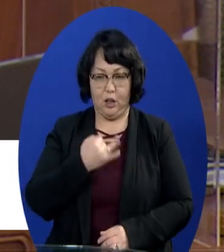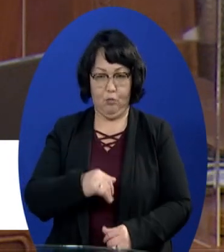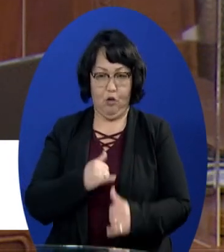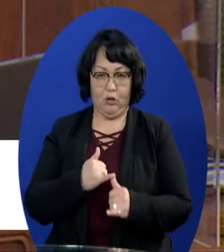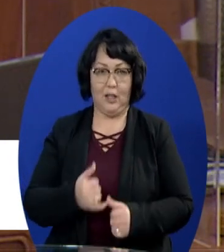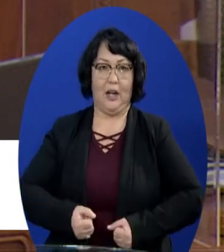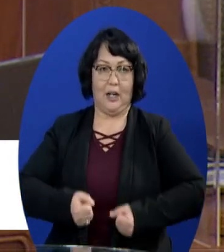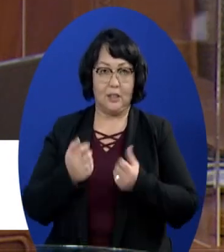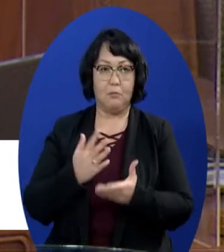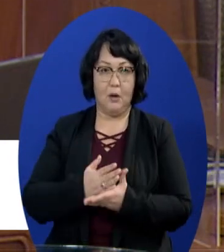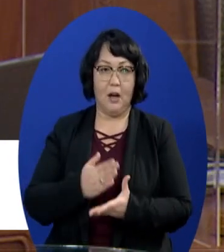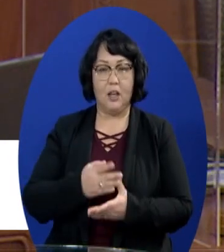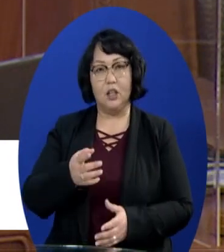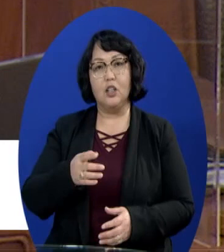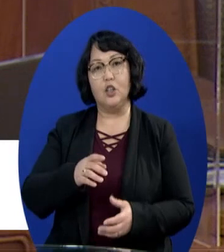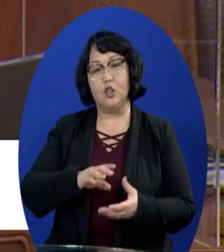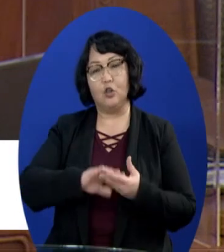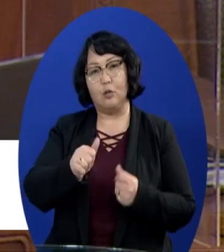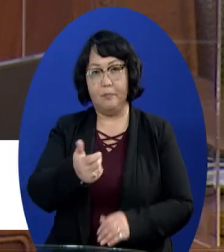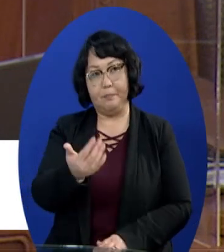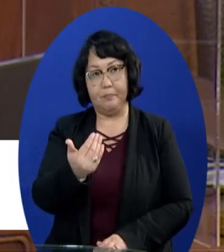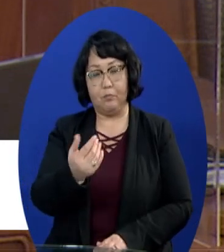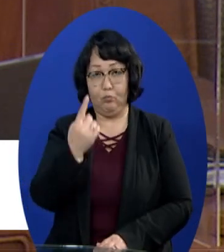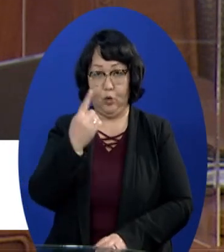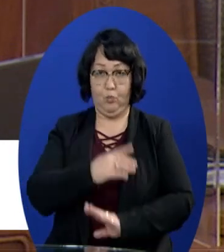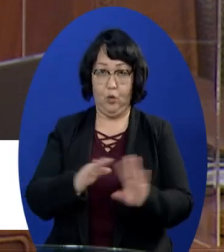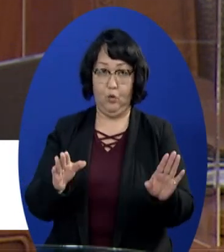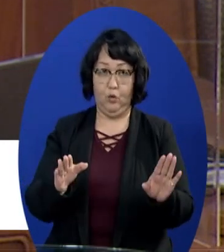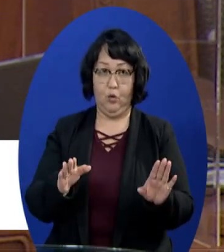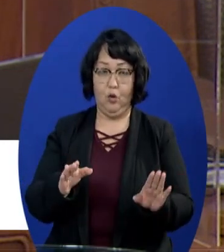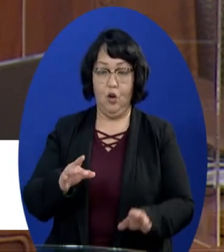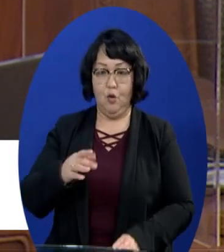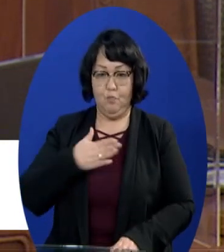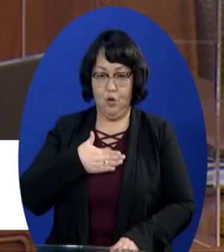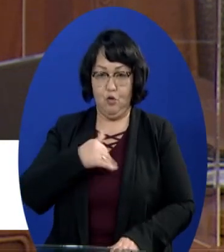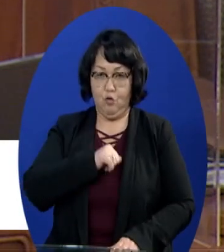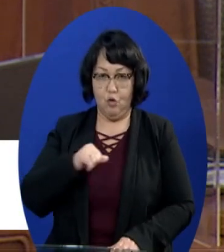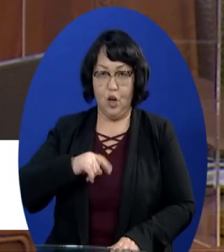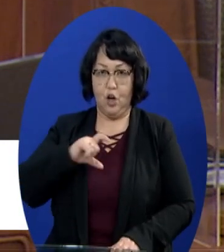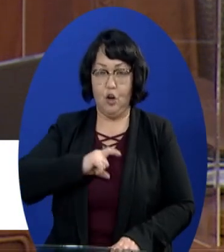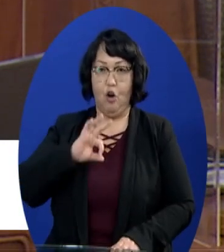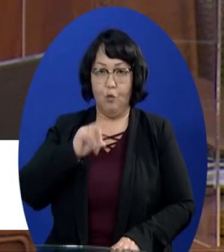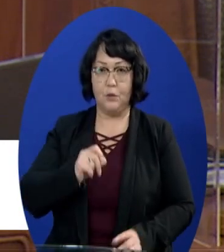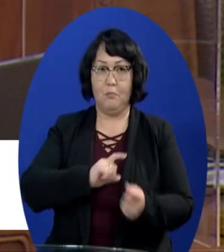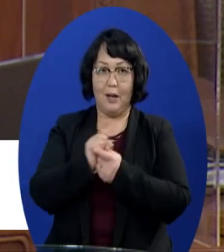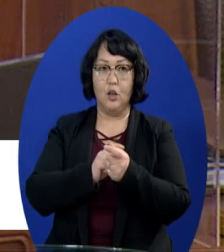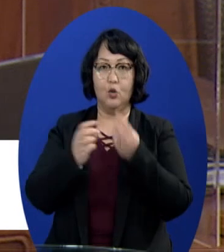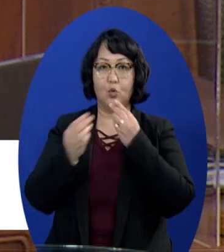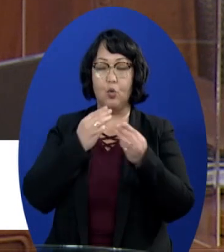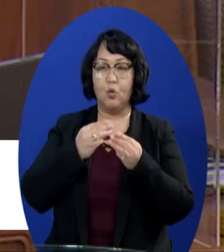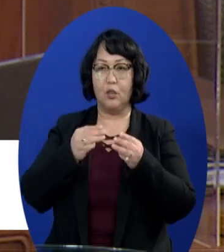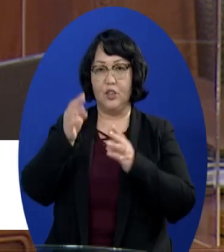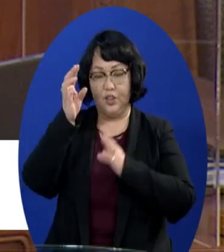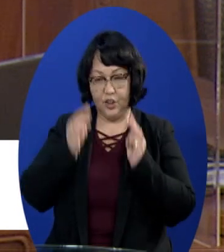учирсан. Тэр хохирлоо нэхэмжлэл эхэл нэгдэж байгаа. Бусдаар бол өөрх нь өмчийн маргааныг шүүх хилцэх боломжгүй болгож